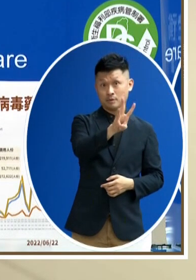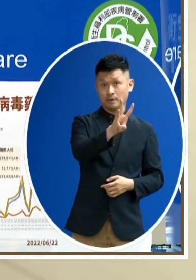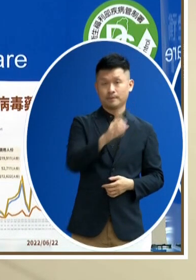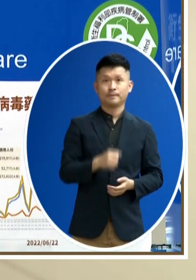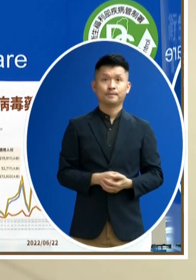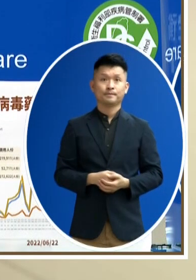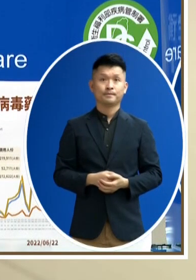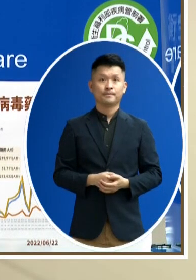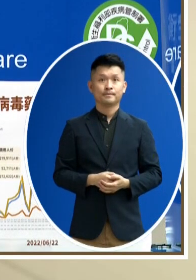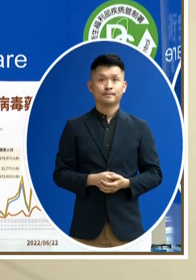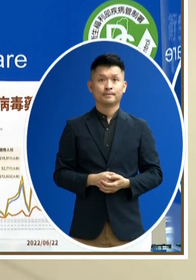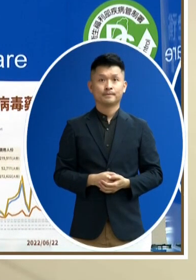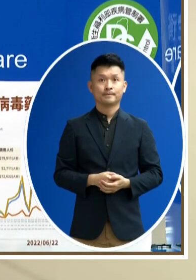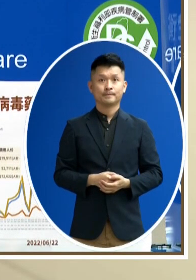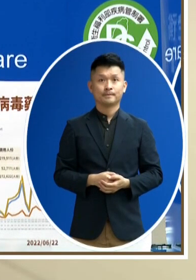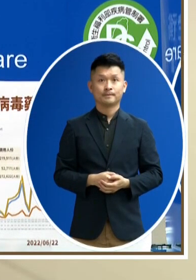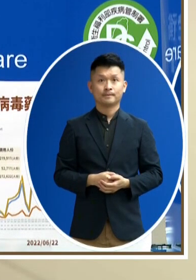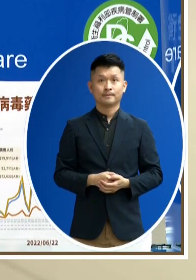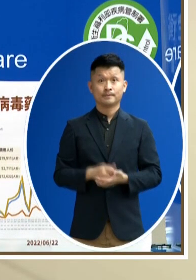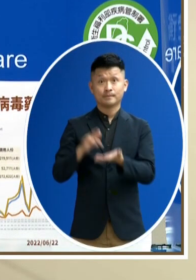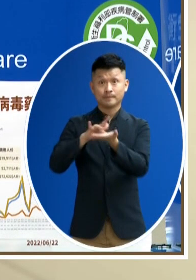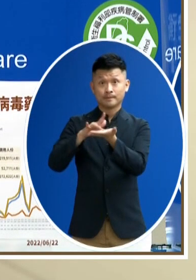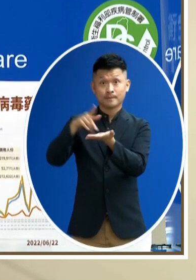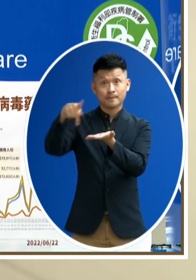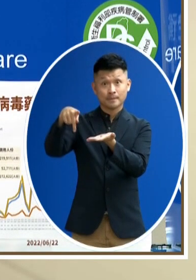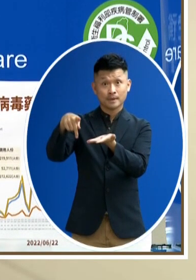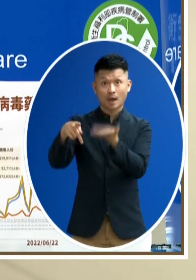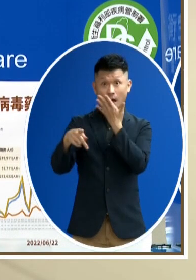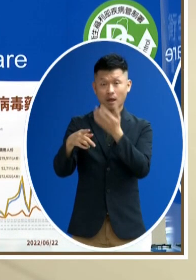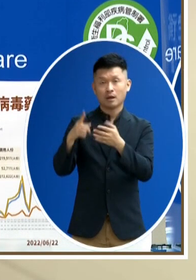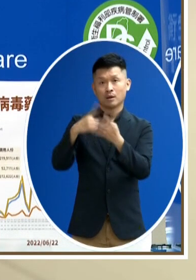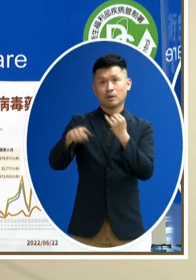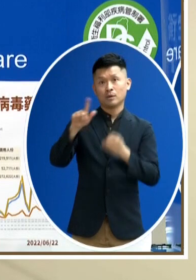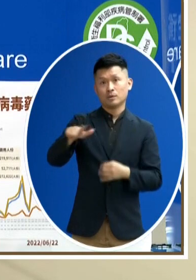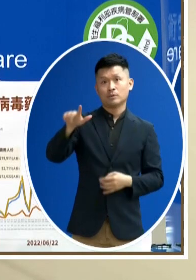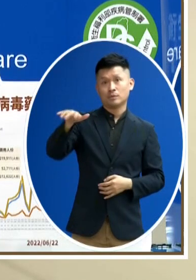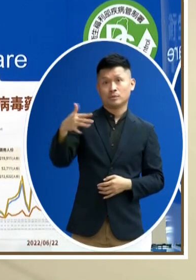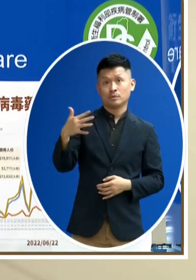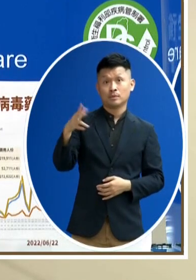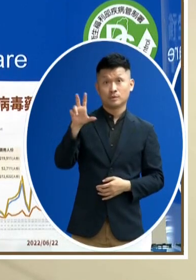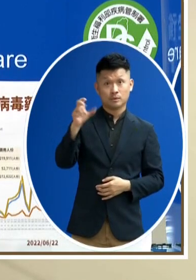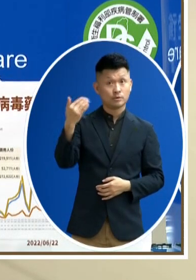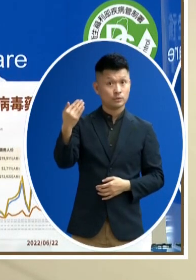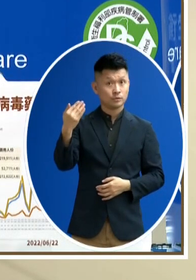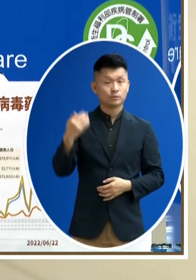份，另外这个贝拉韦是6579份。